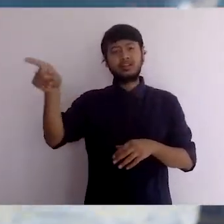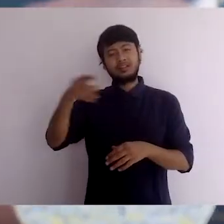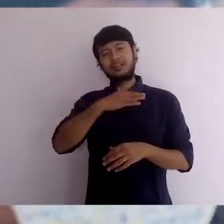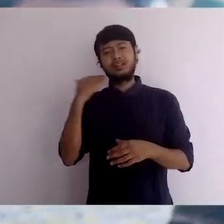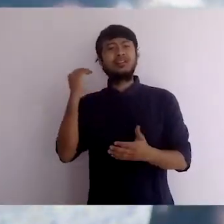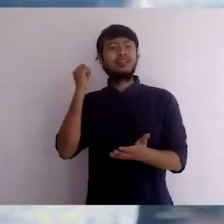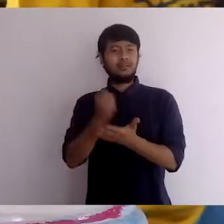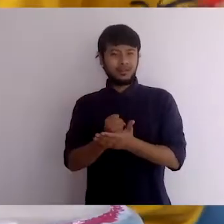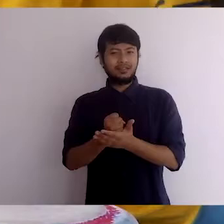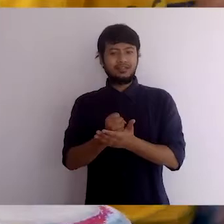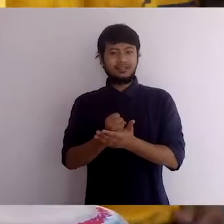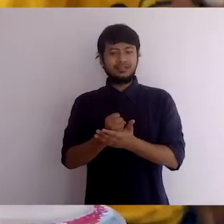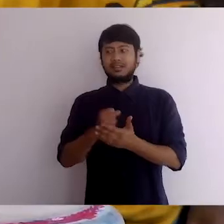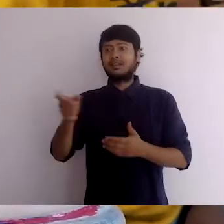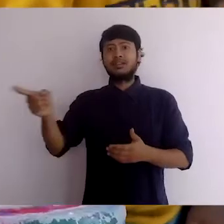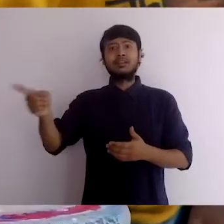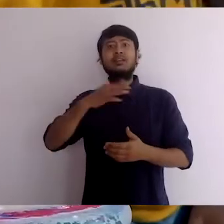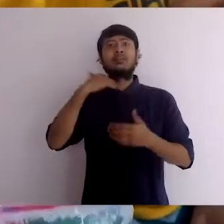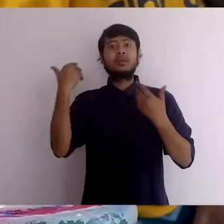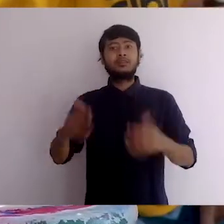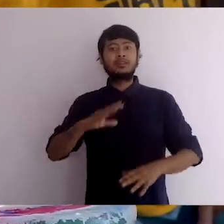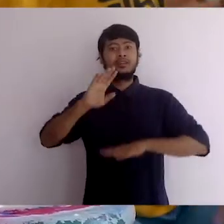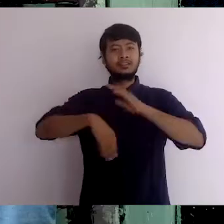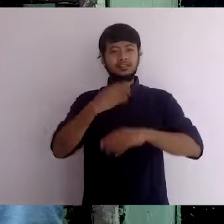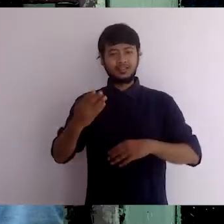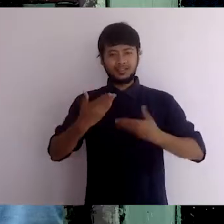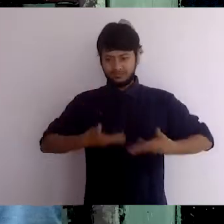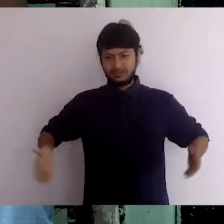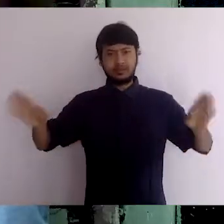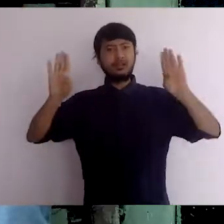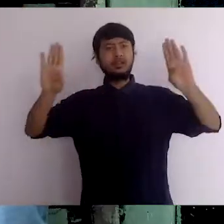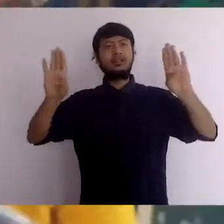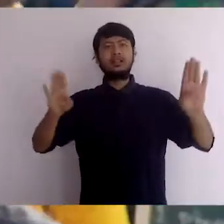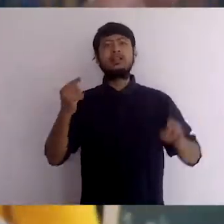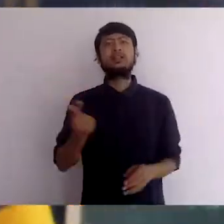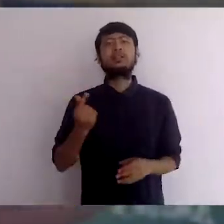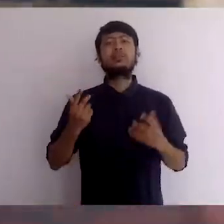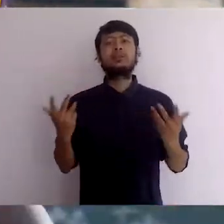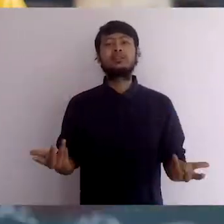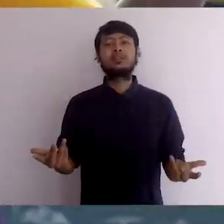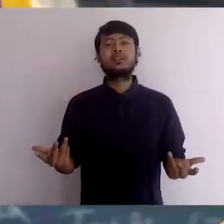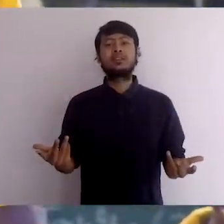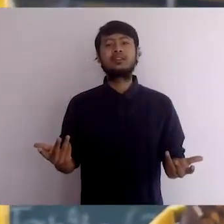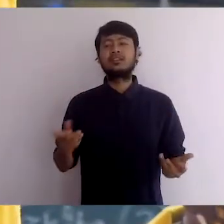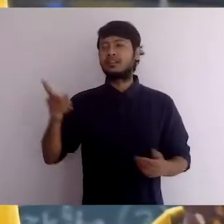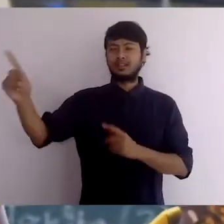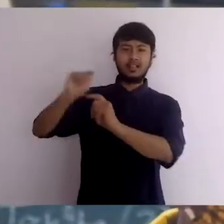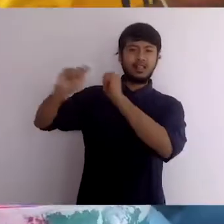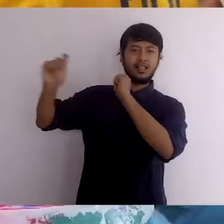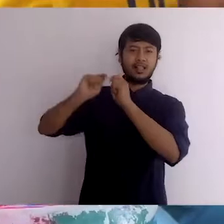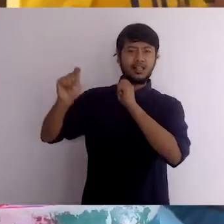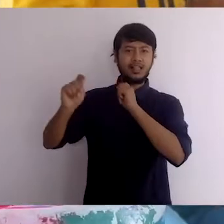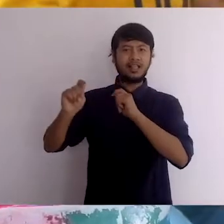हैं, जो यहाँ जी रहा एक ना एक दिन जाएगा। मरने के बाद ना तेरा घमंड काम आएगा, हुकूमत उनका और तू कब तक सुनते